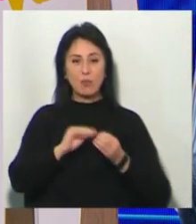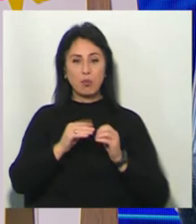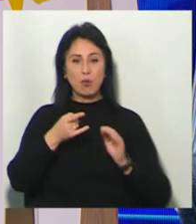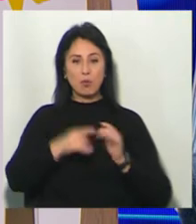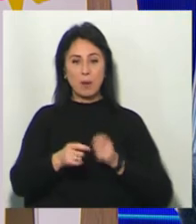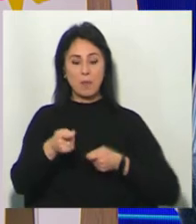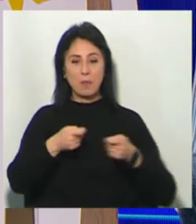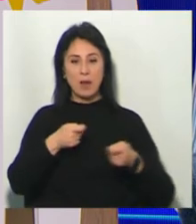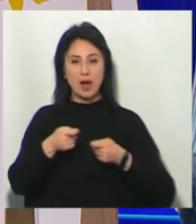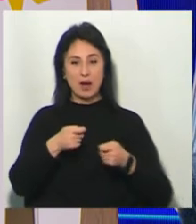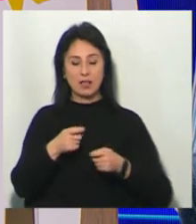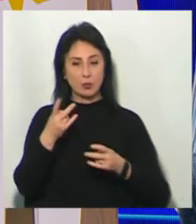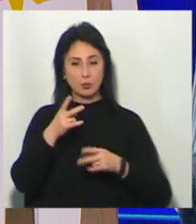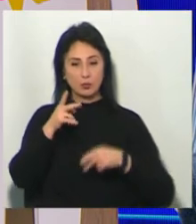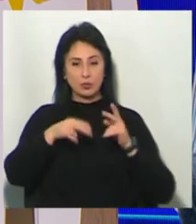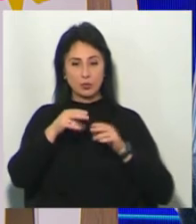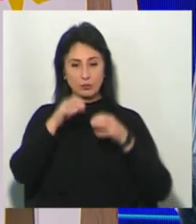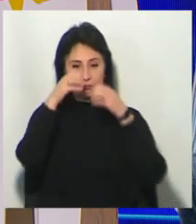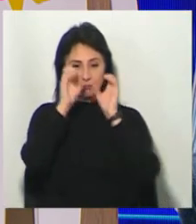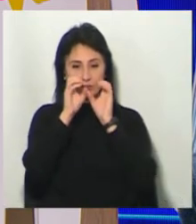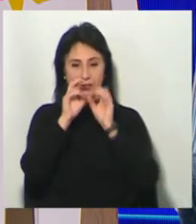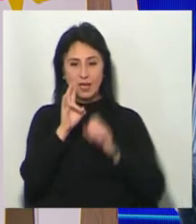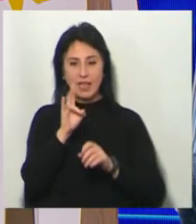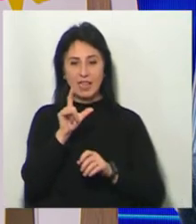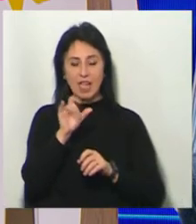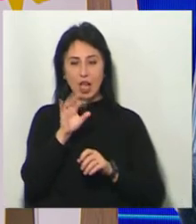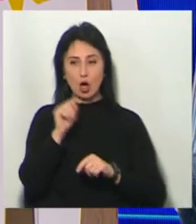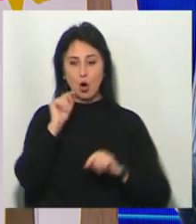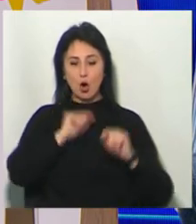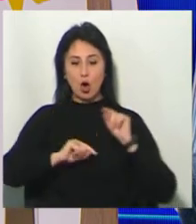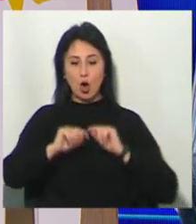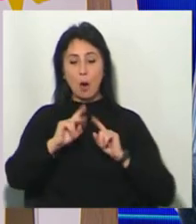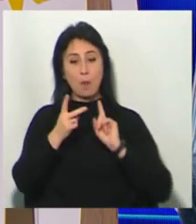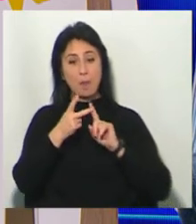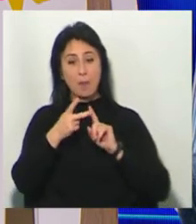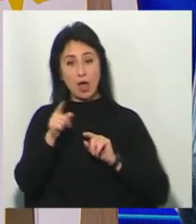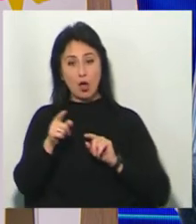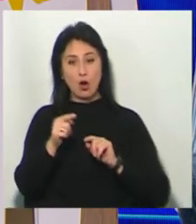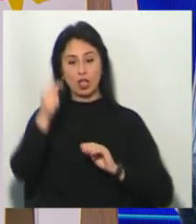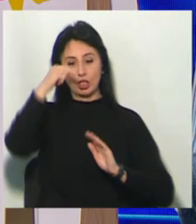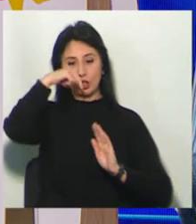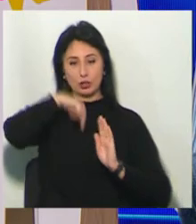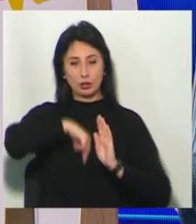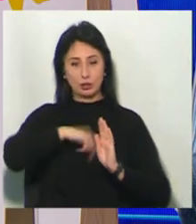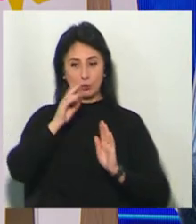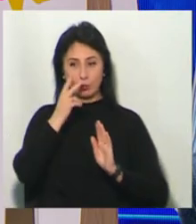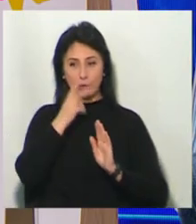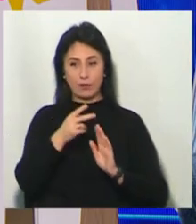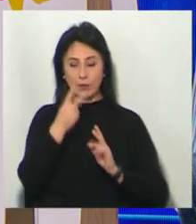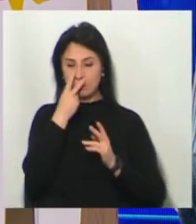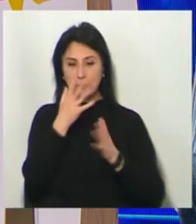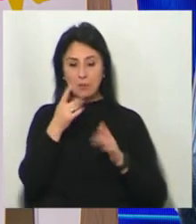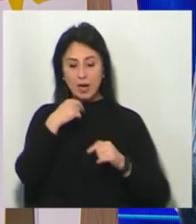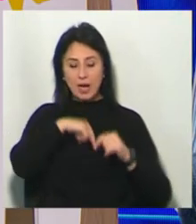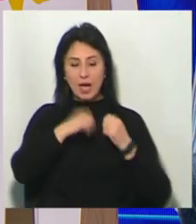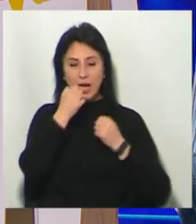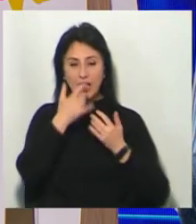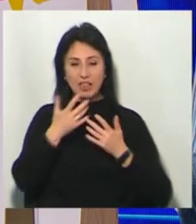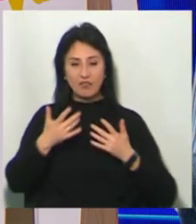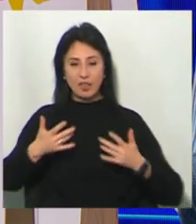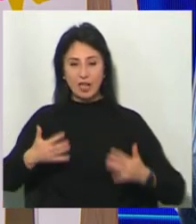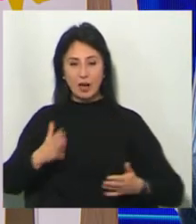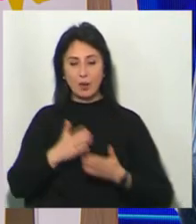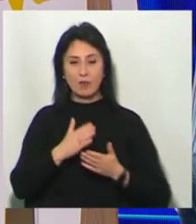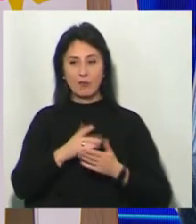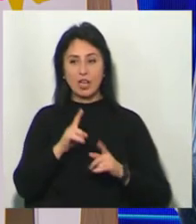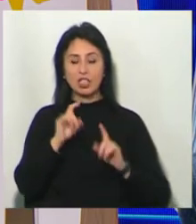პრობლემის მართვაში. Გადაცემის მეორე ნაწილში ჩვენ ორგანიზმის შიგნით შევიხედავთ და თვალით უხილავ იმ ნივთიერებაზე